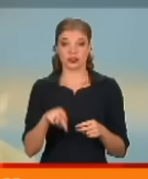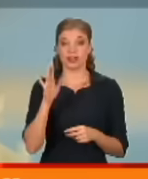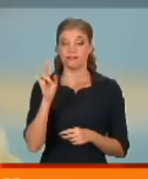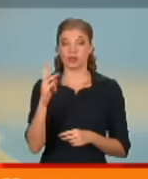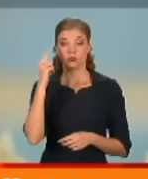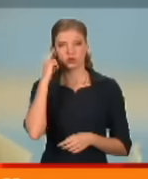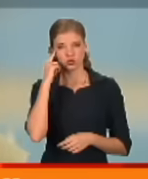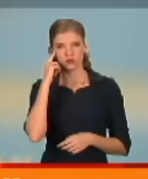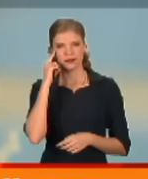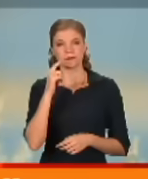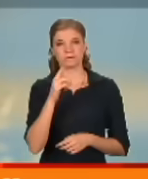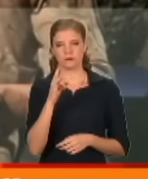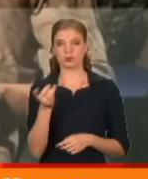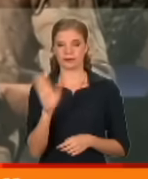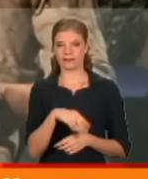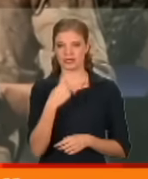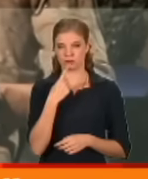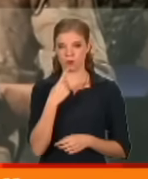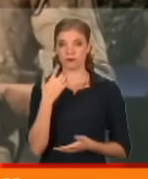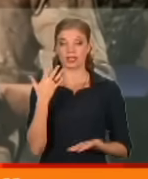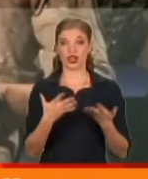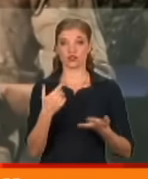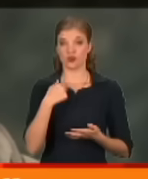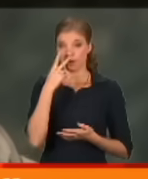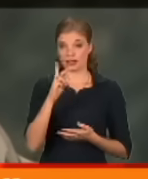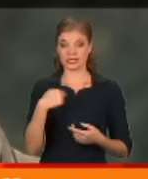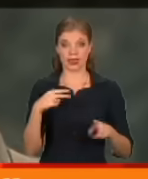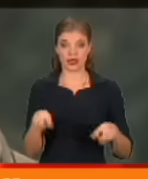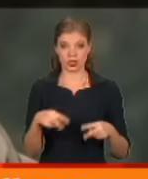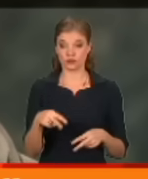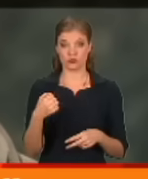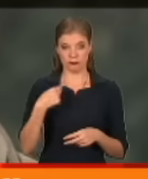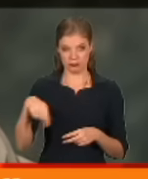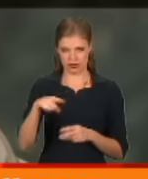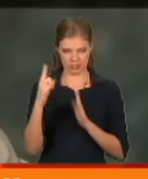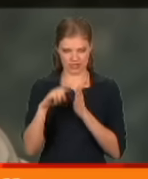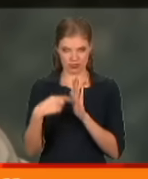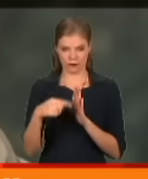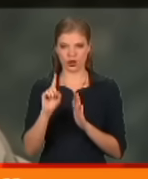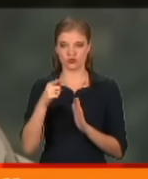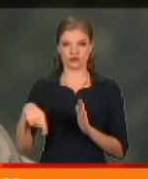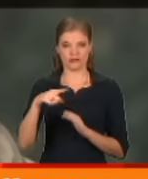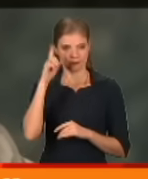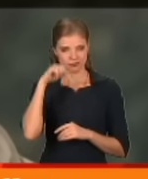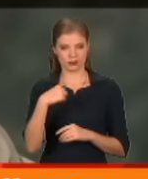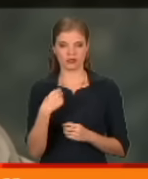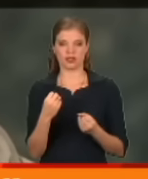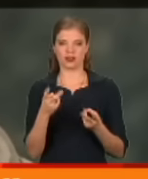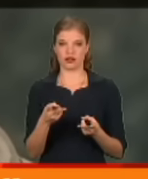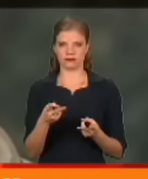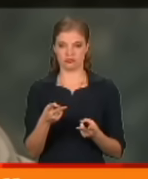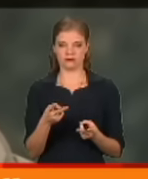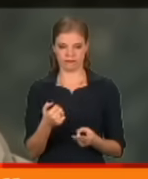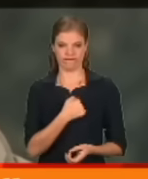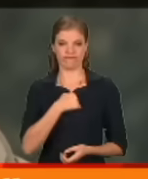подумав і каже, давай спробуємо. Якщо мої бійці побачать, як я танцюю, вони не повірять спочатку, бо вони всі мене знають як,